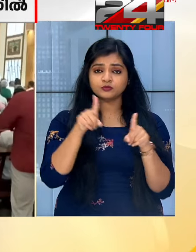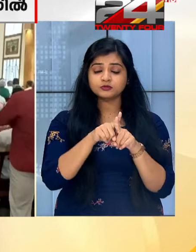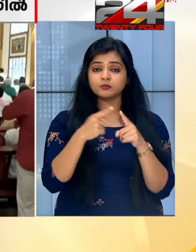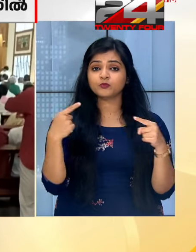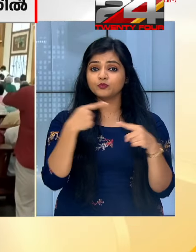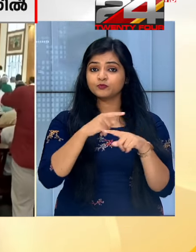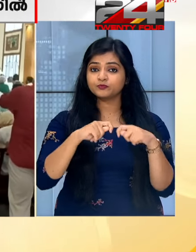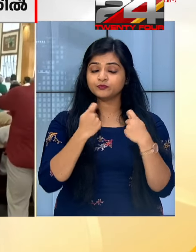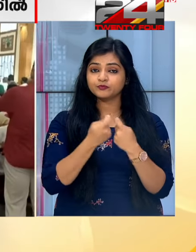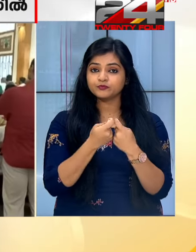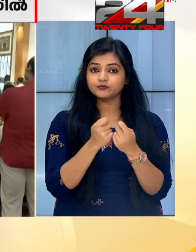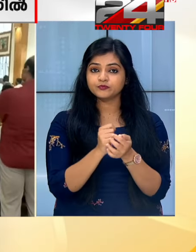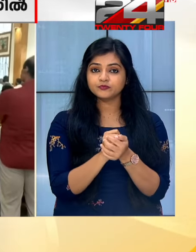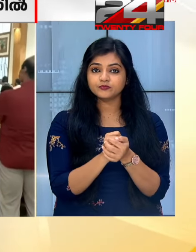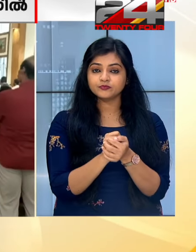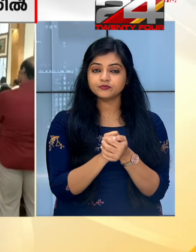എതിർപ്പുയർത്താനോ